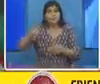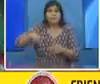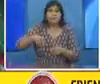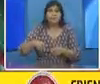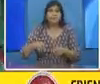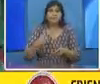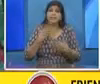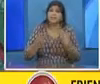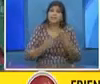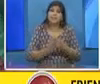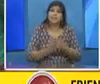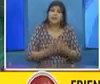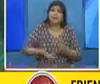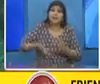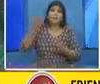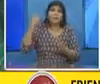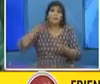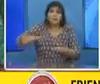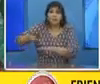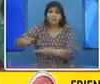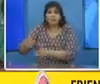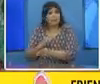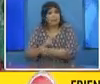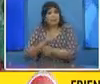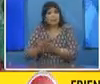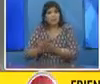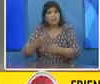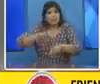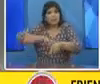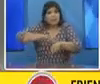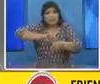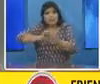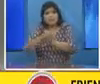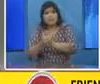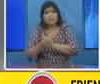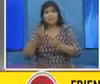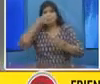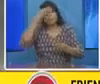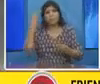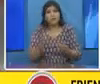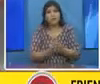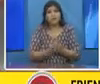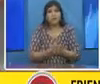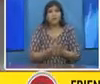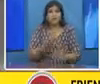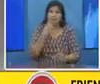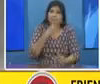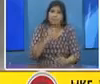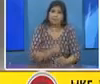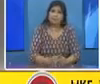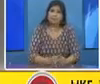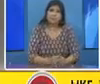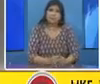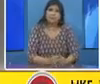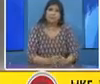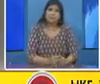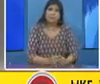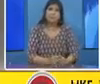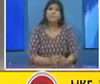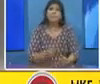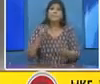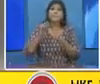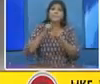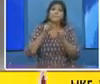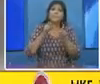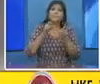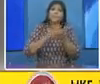खेलों की बहुत समृद्ध विरासत रही। जैसे आपने खेल का नाम सुना होगा पचीसी।